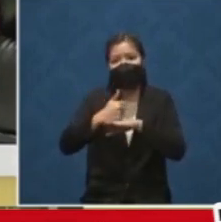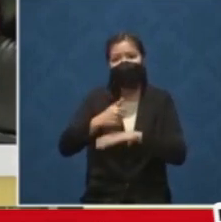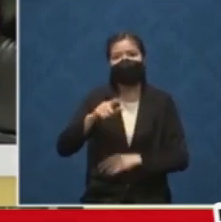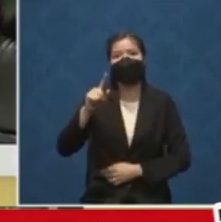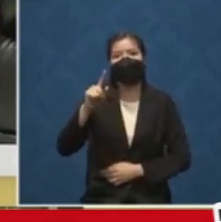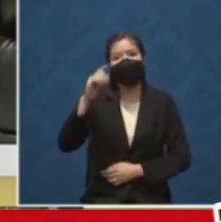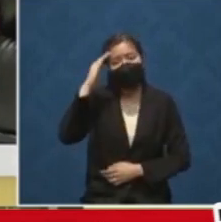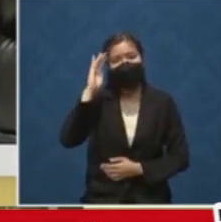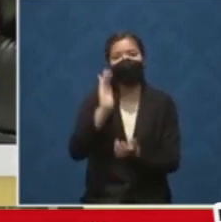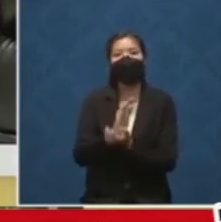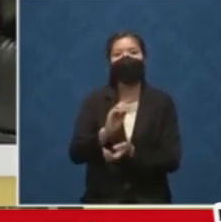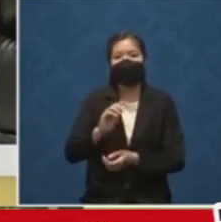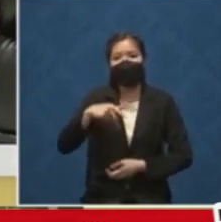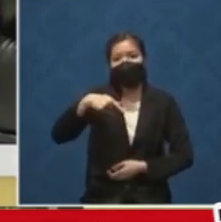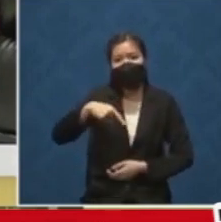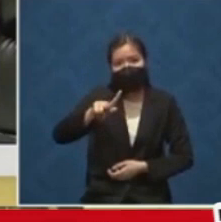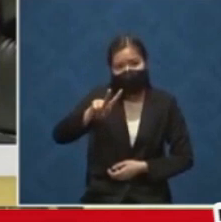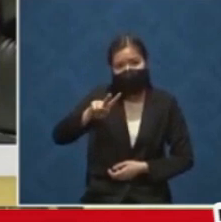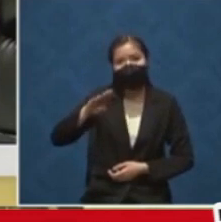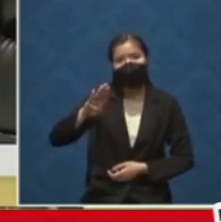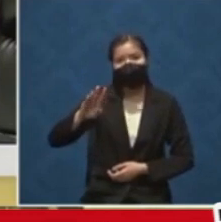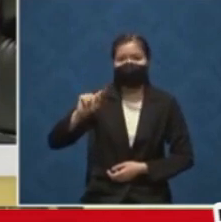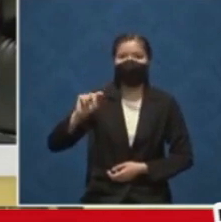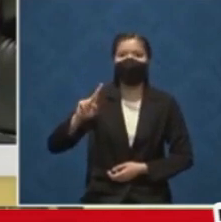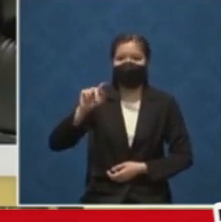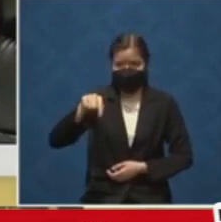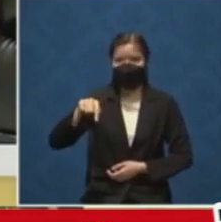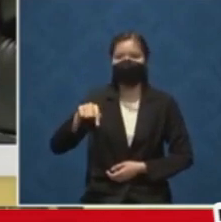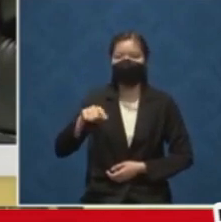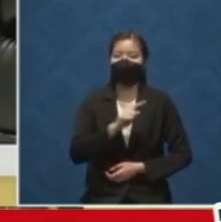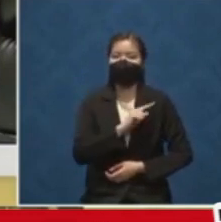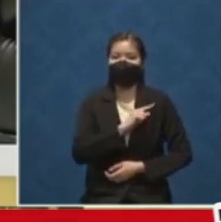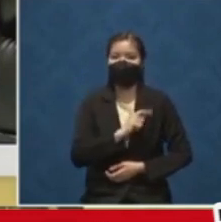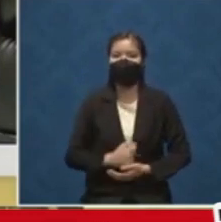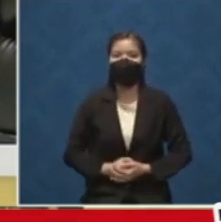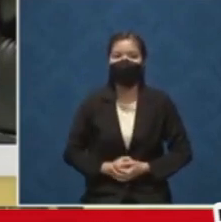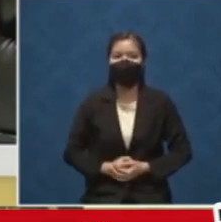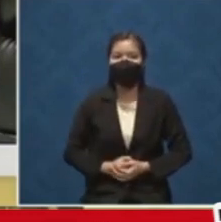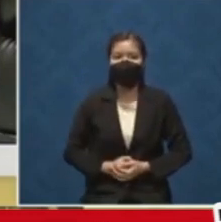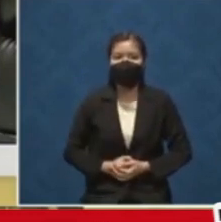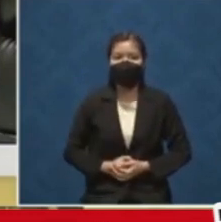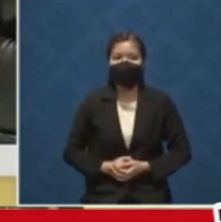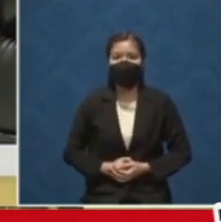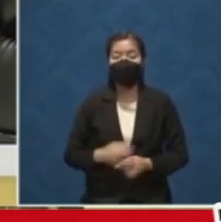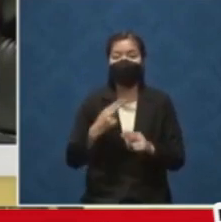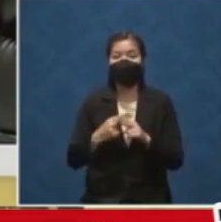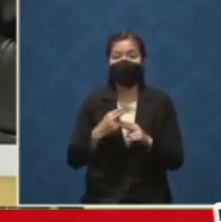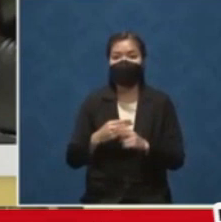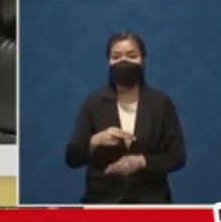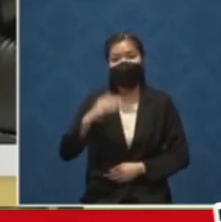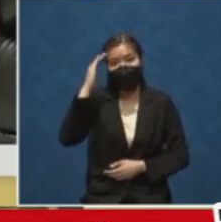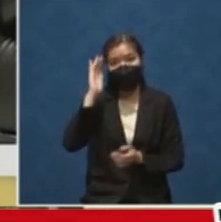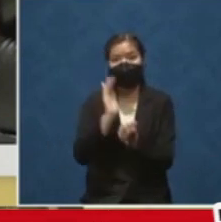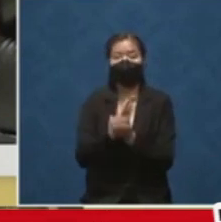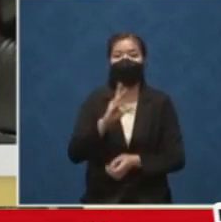อบแ้จะเข้ามาให่แม้จะบอกวาเหืออยหน่ปีแต่หน้าที่ทานต้รัผิชอบผลตำรวจเอกดำลงสัก